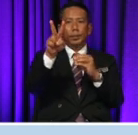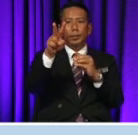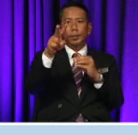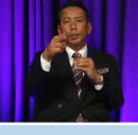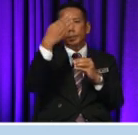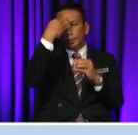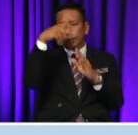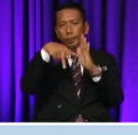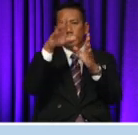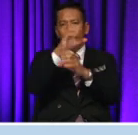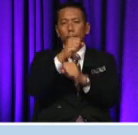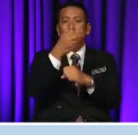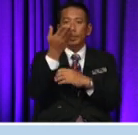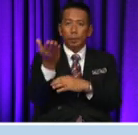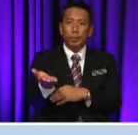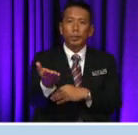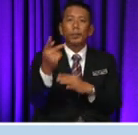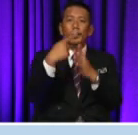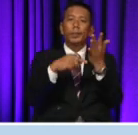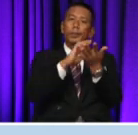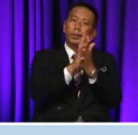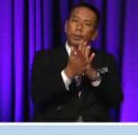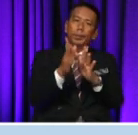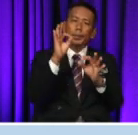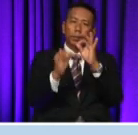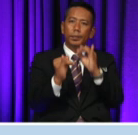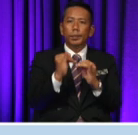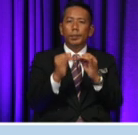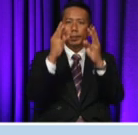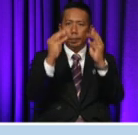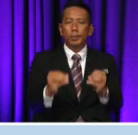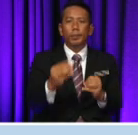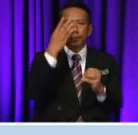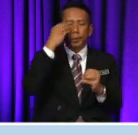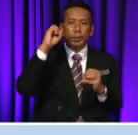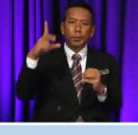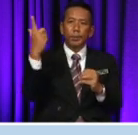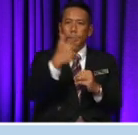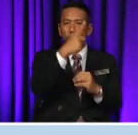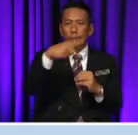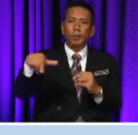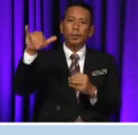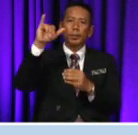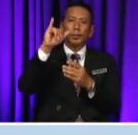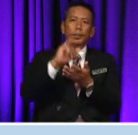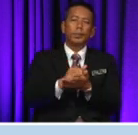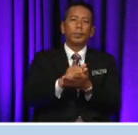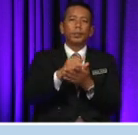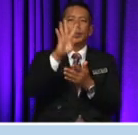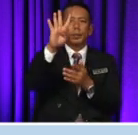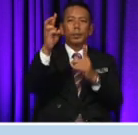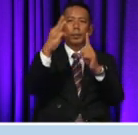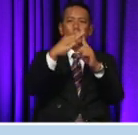apakah yang akan terjadi jika manusia mengabaikan larangan tersebut 4 markas jadi kita tidak